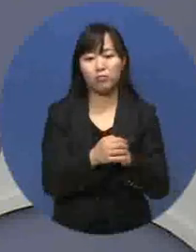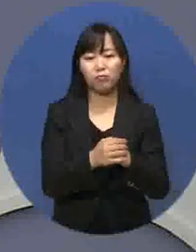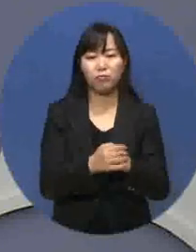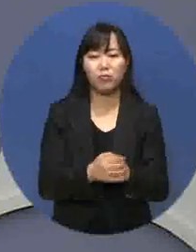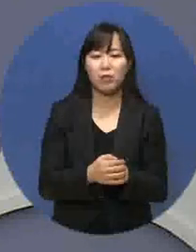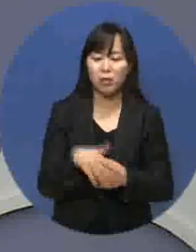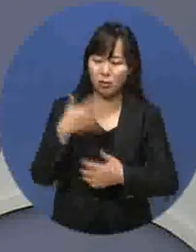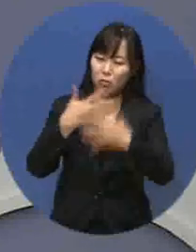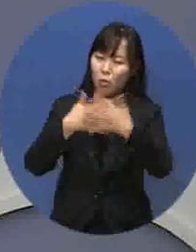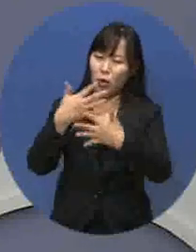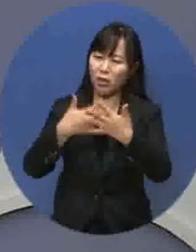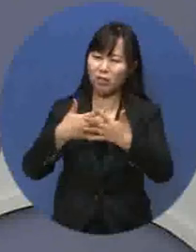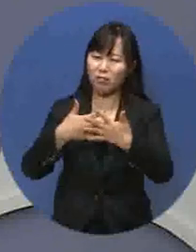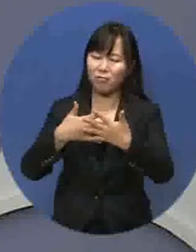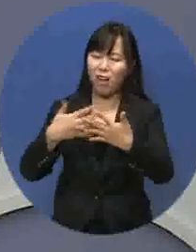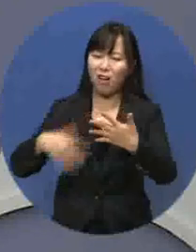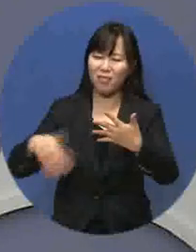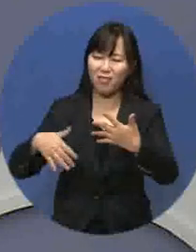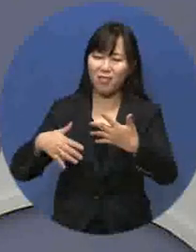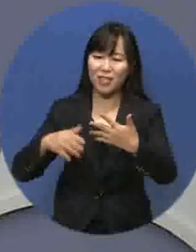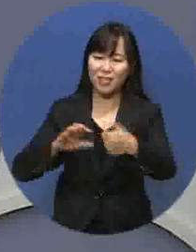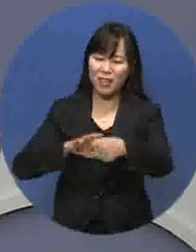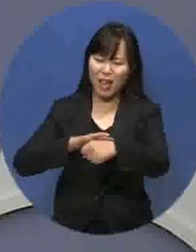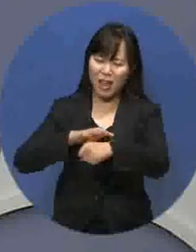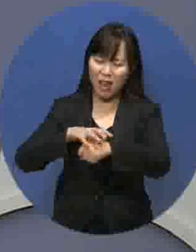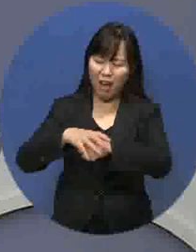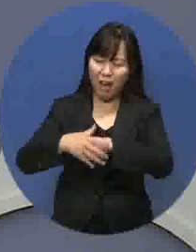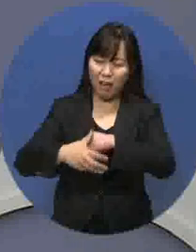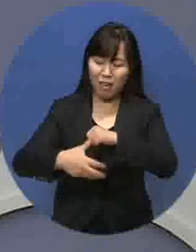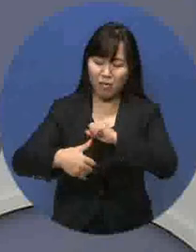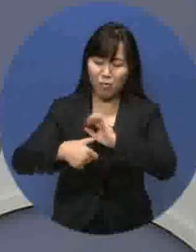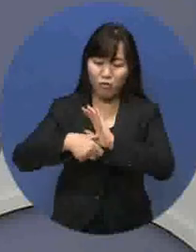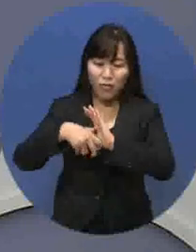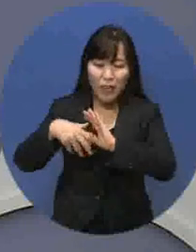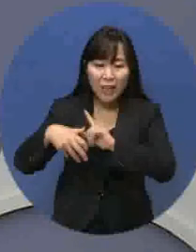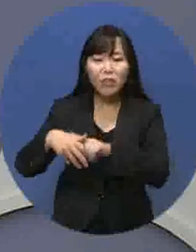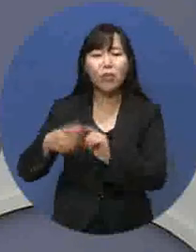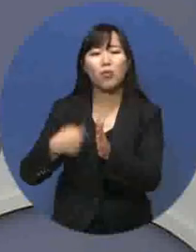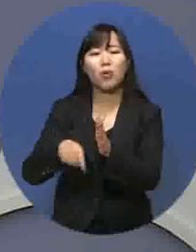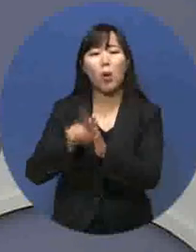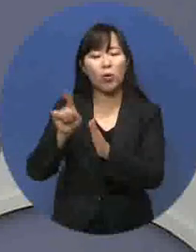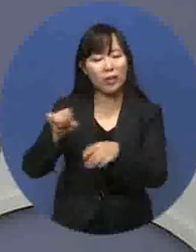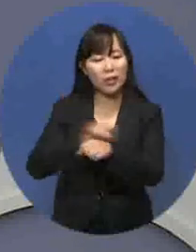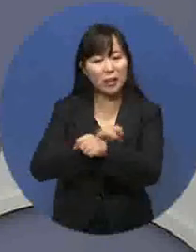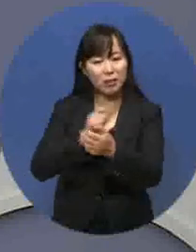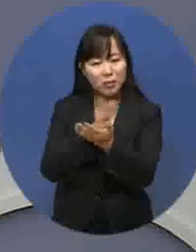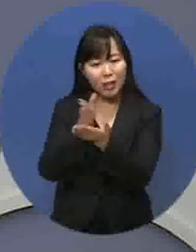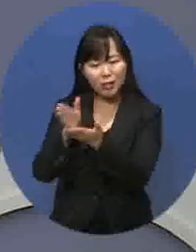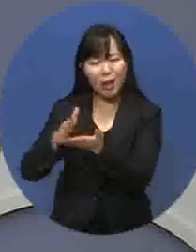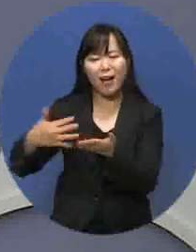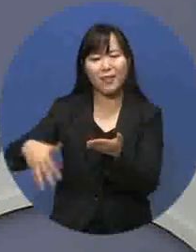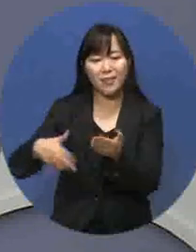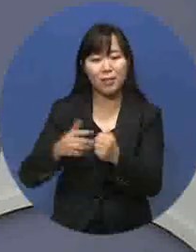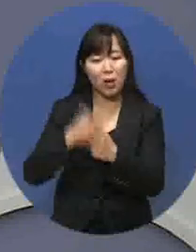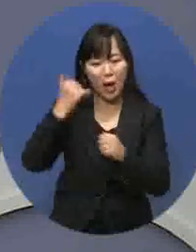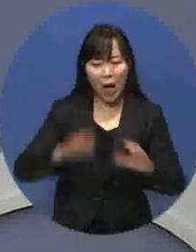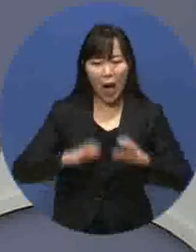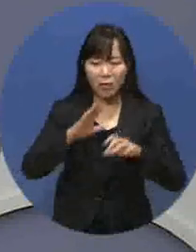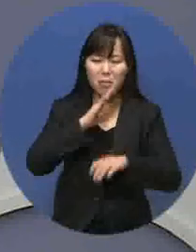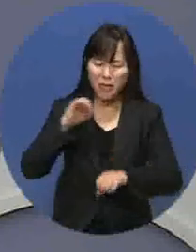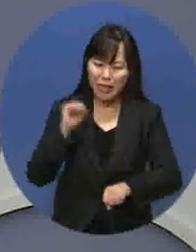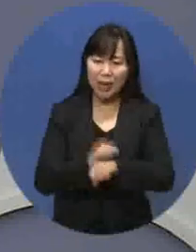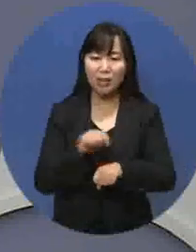있는데 영화가 아직은 어찌됐든 이제 전 세계로 나가는 특정 장르가 만들어지진 못한 것 같아요. 이건 한국이 정말